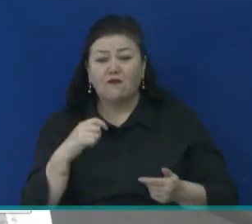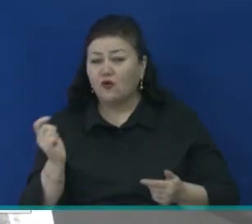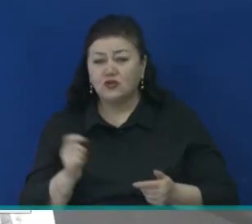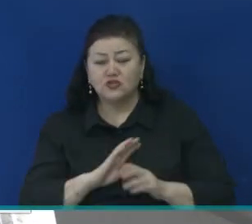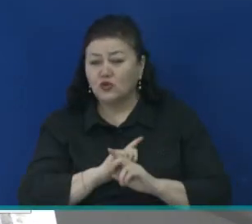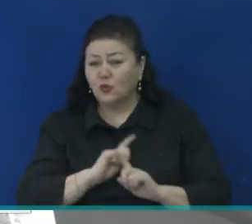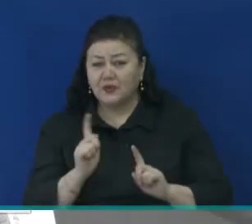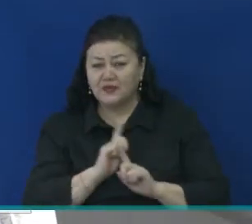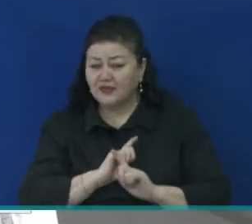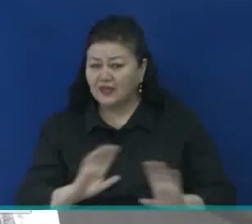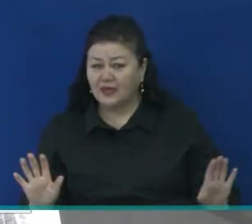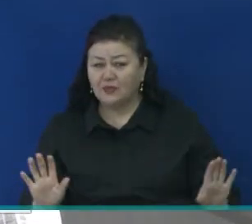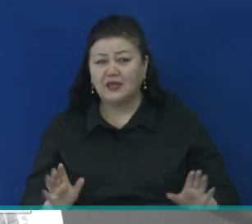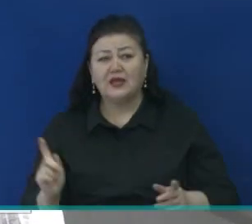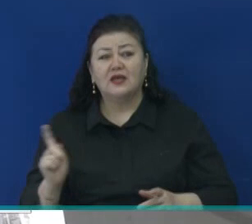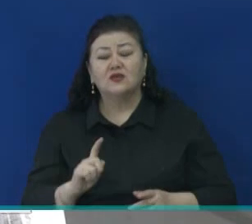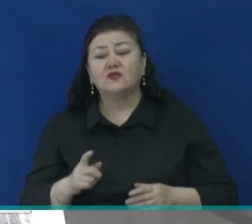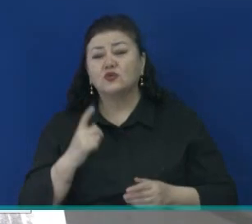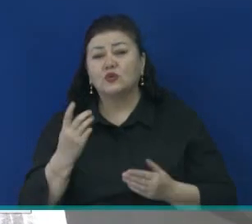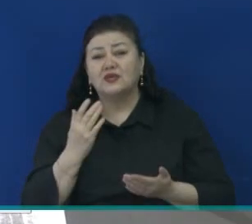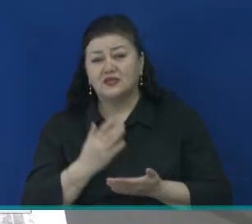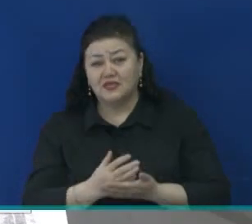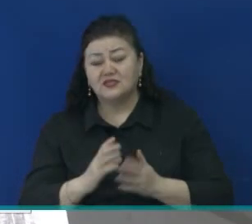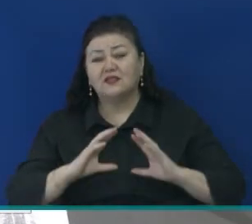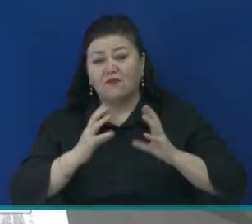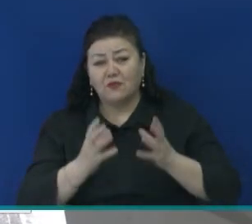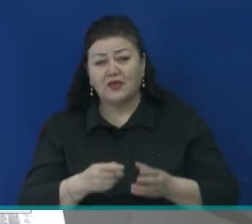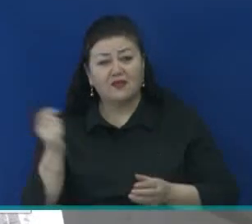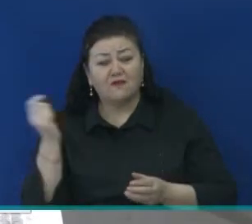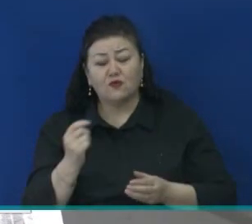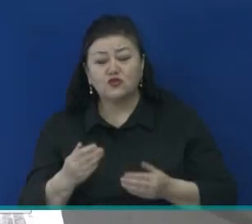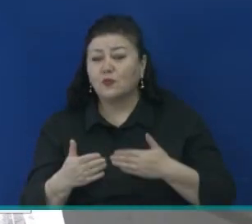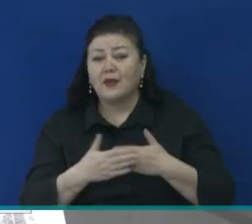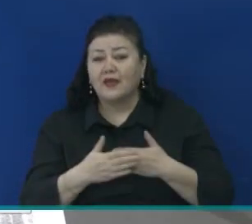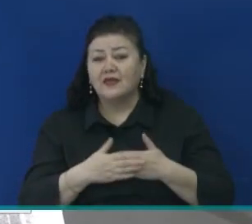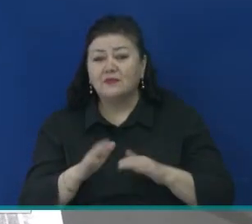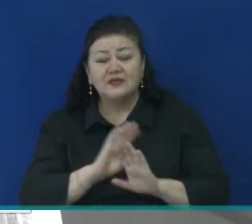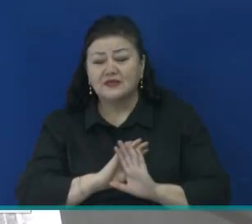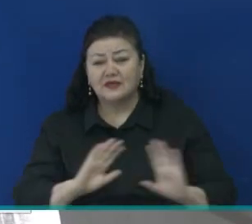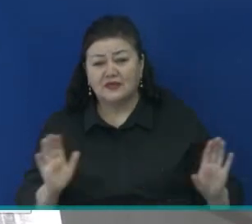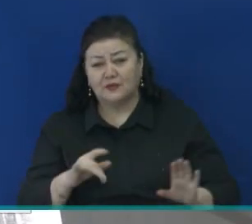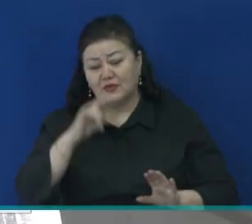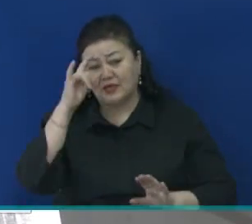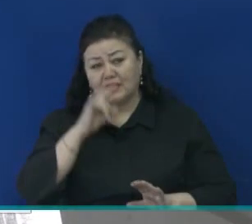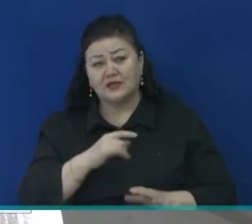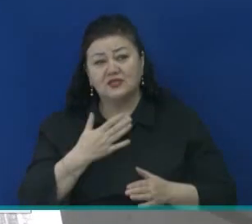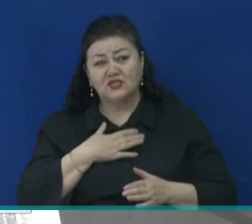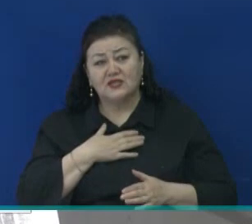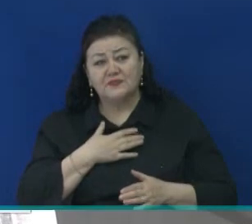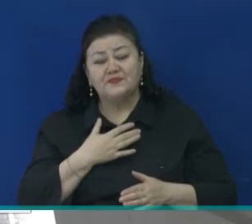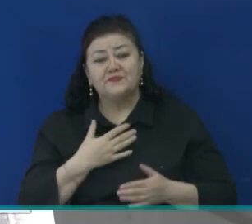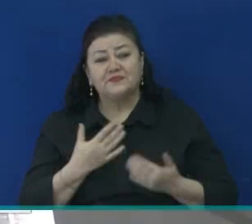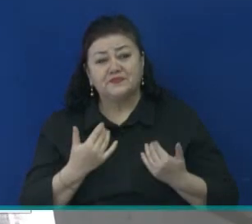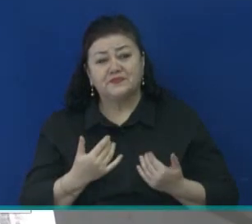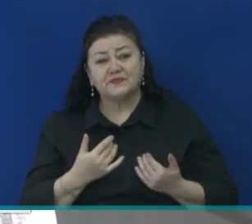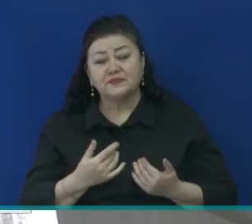келеді. Қазір айналамызда болып жатқан соғыстар Қазақстанымызға әсер етпейді деген үміттемін. Біршама студенттер қазір өз қалауы бойынша әскери білім алуда.